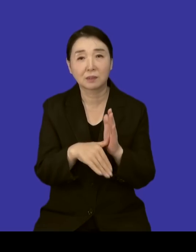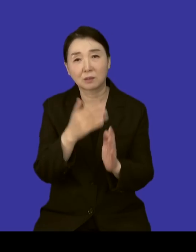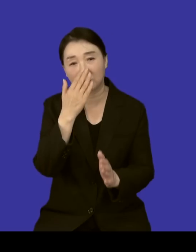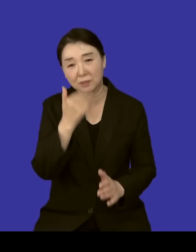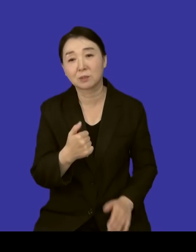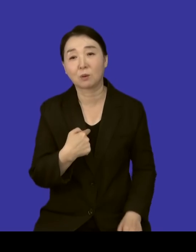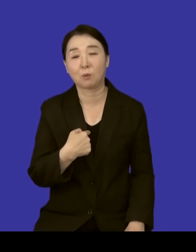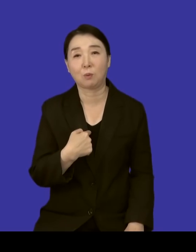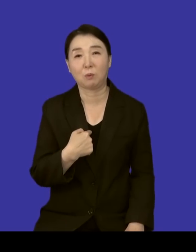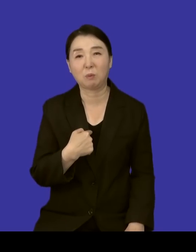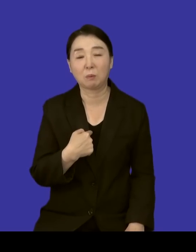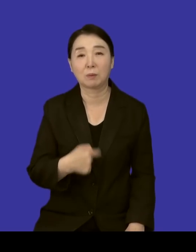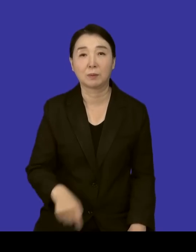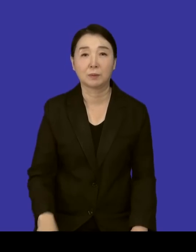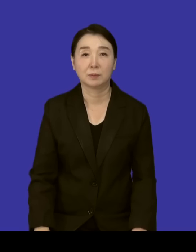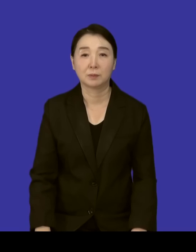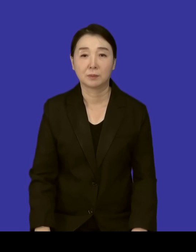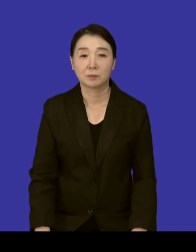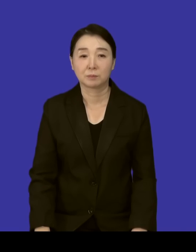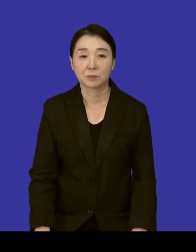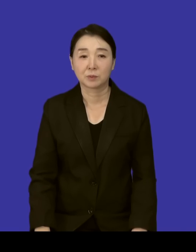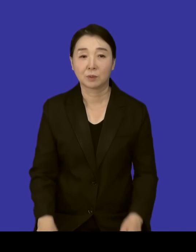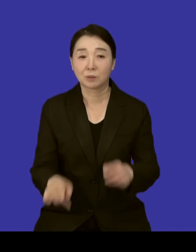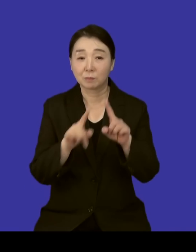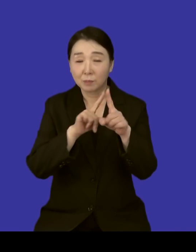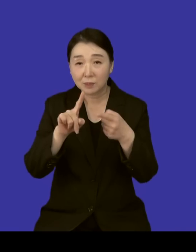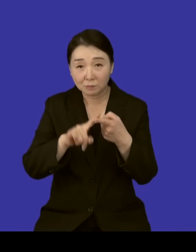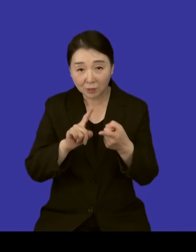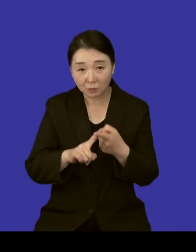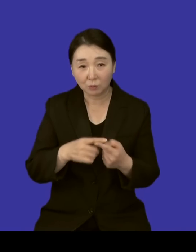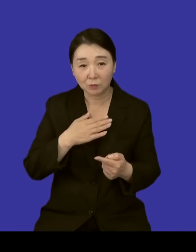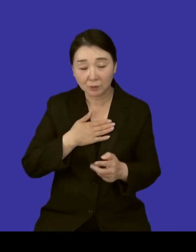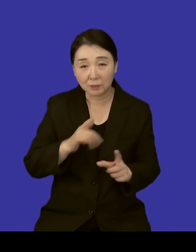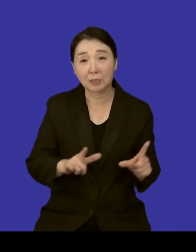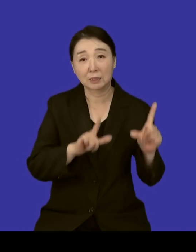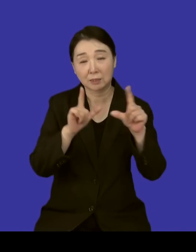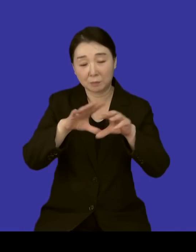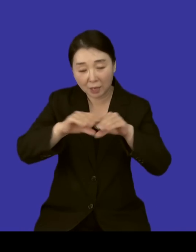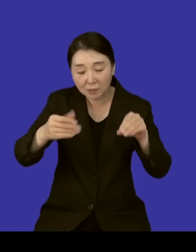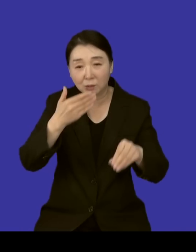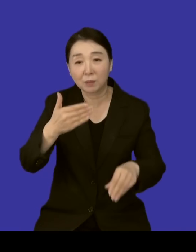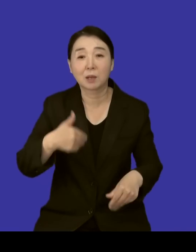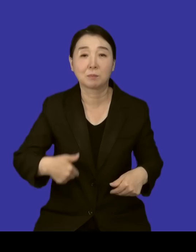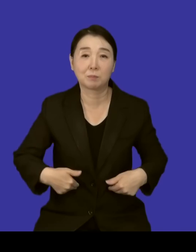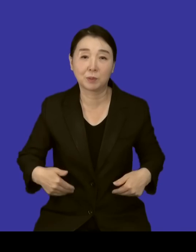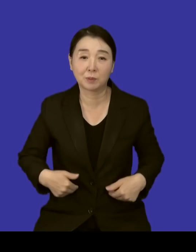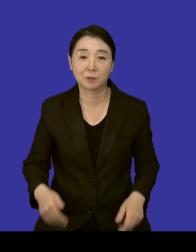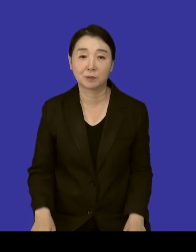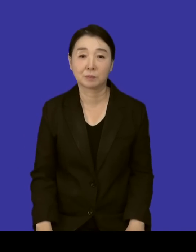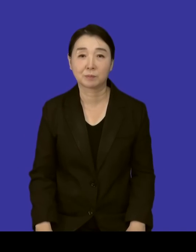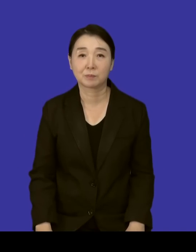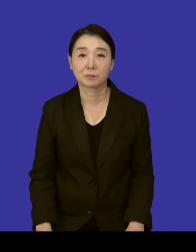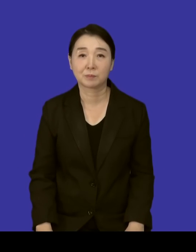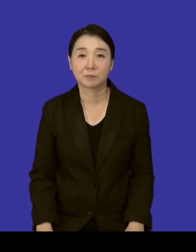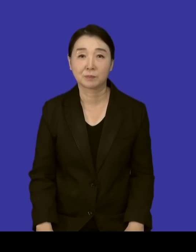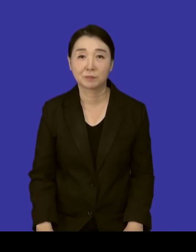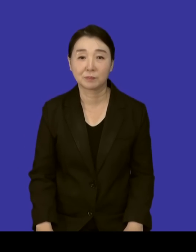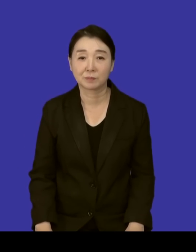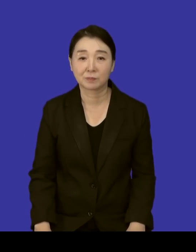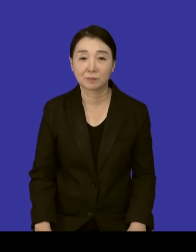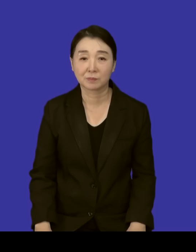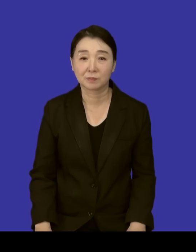지겨워요. 고난 얘기만 하면. 그러니까 말씀으로 내 사건을 해석할 수 있어야 되는데 그렇죠. 이렇게 이제